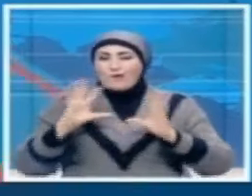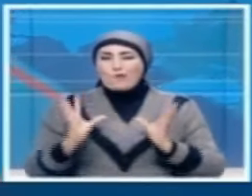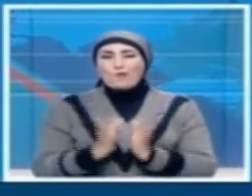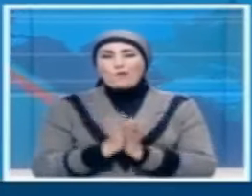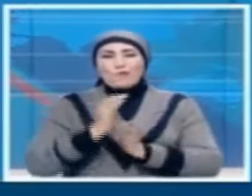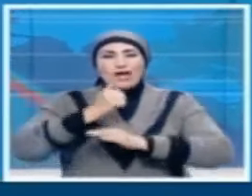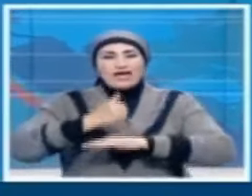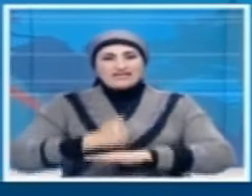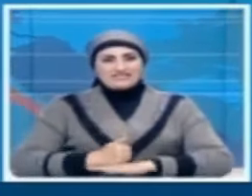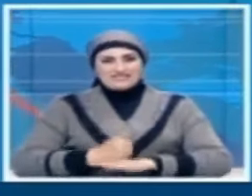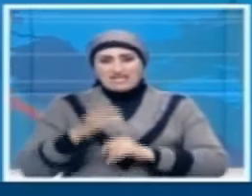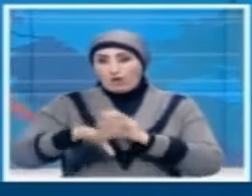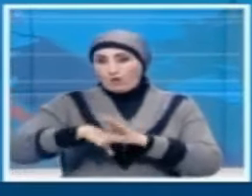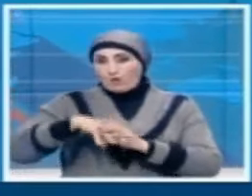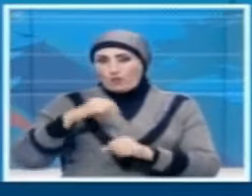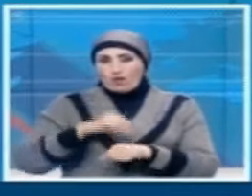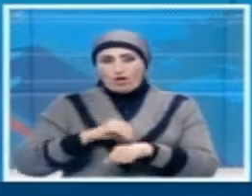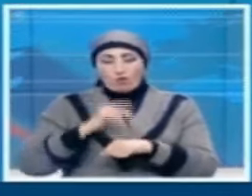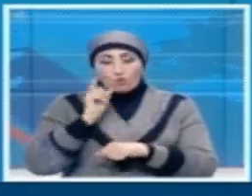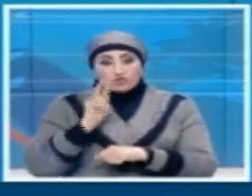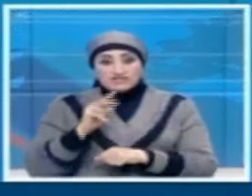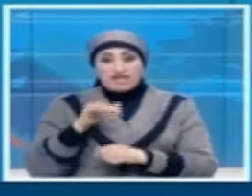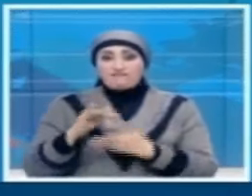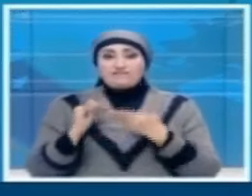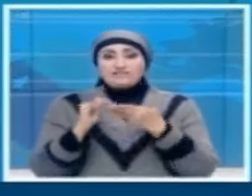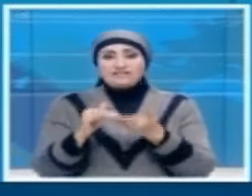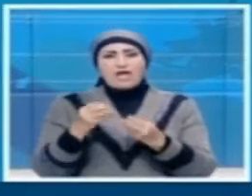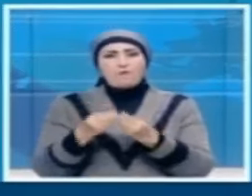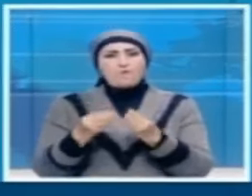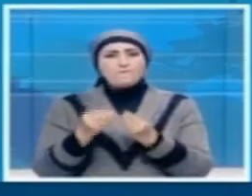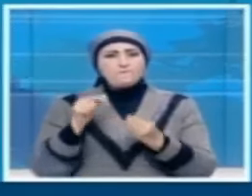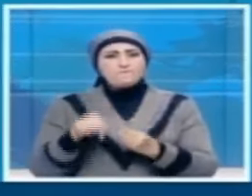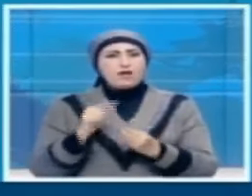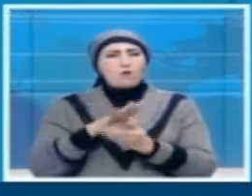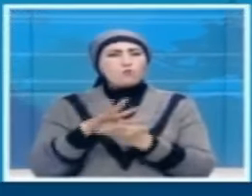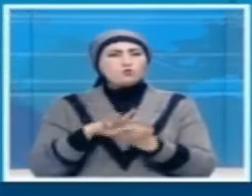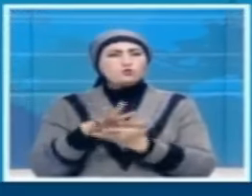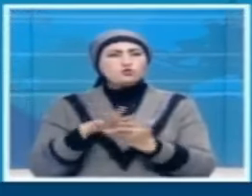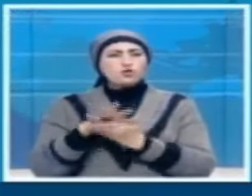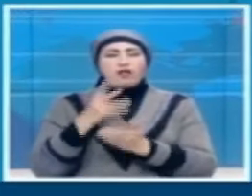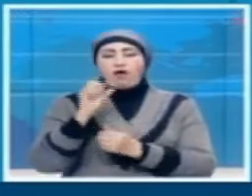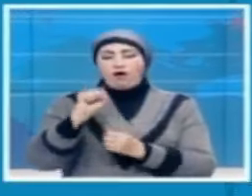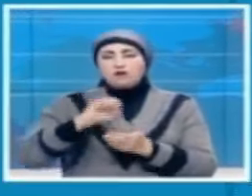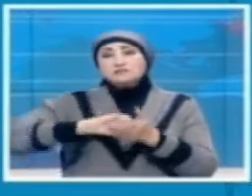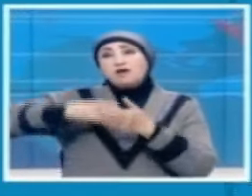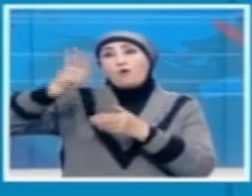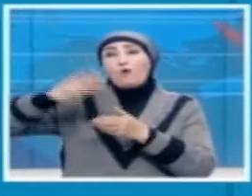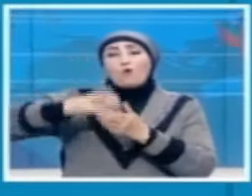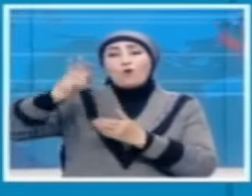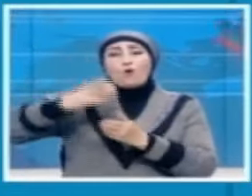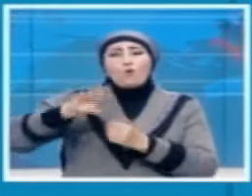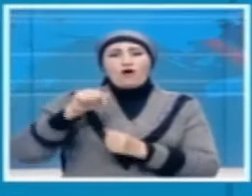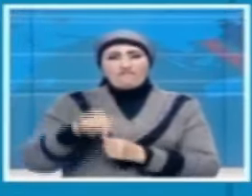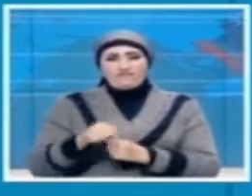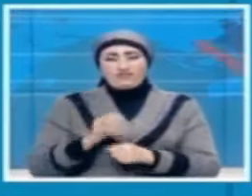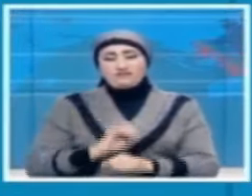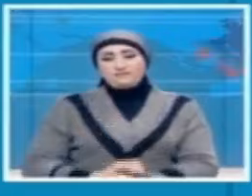اسس عاليه في تكوين المنتج مما ساهم في التعامل مع اي مشكله يمكن ان تواجه